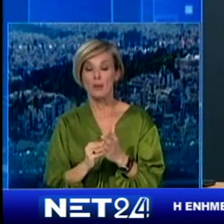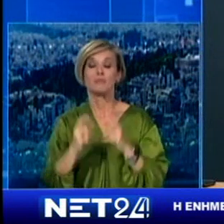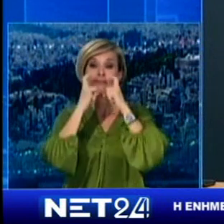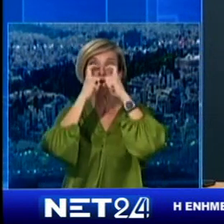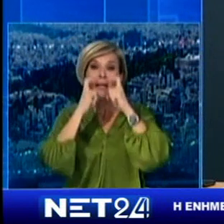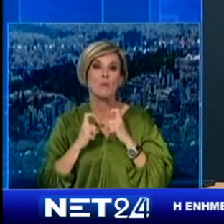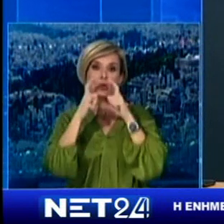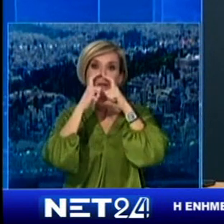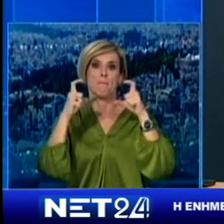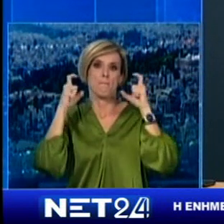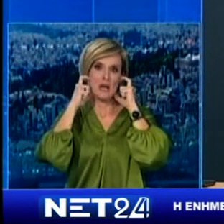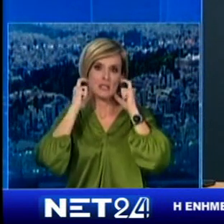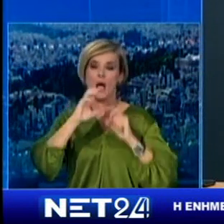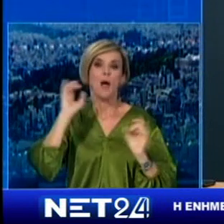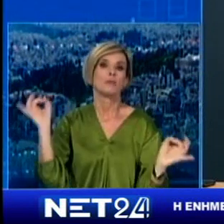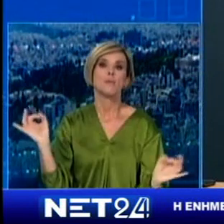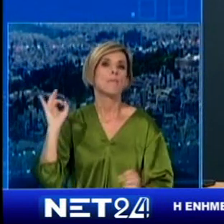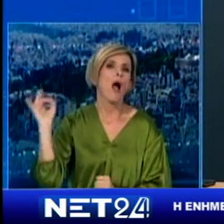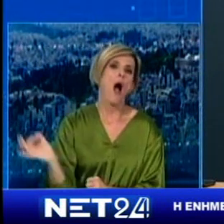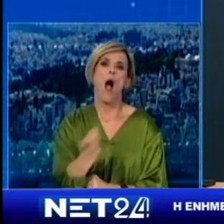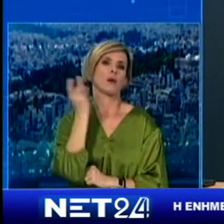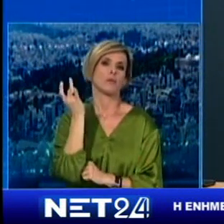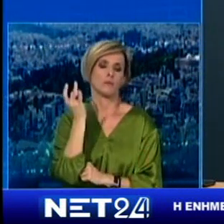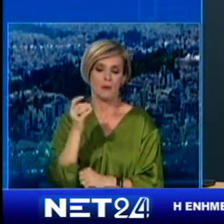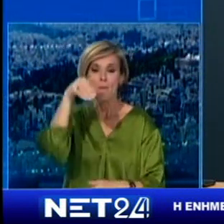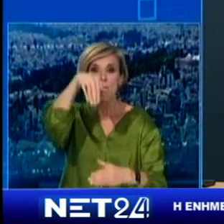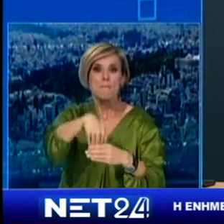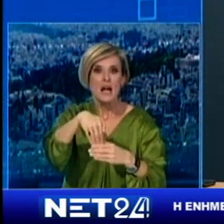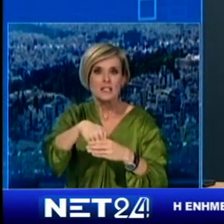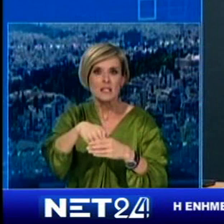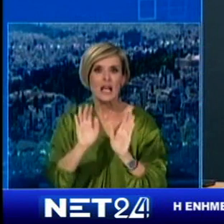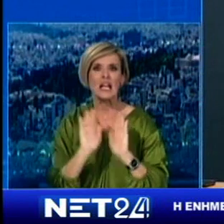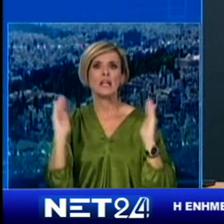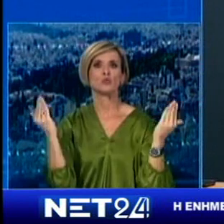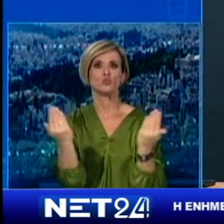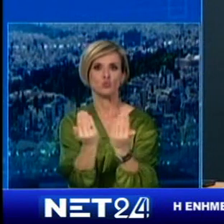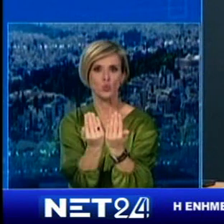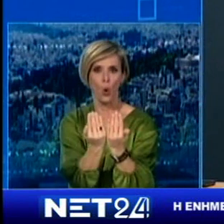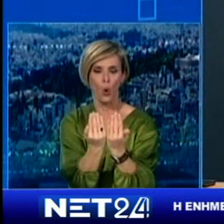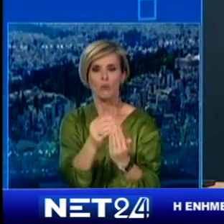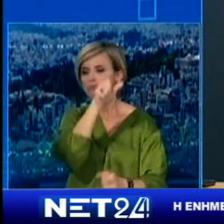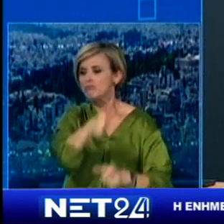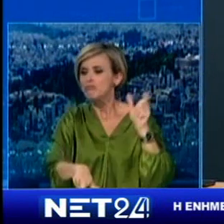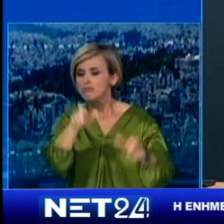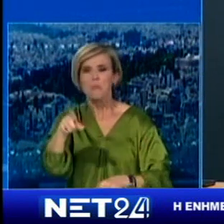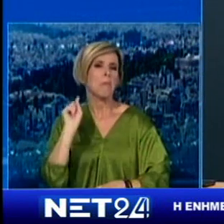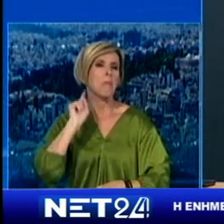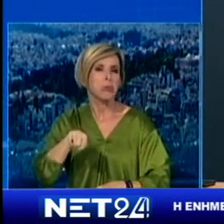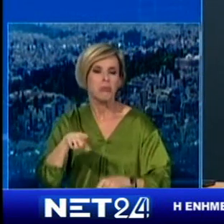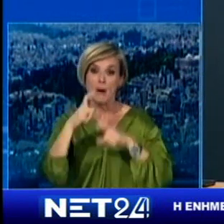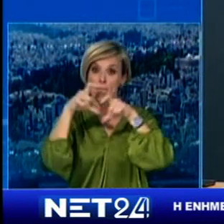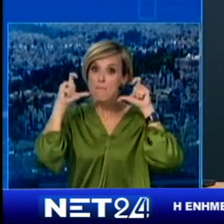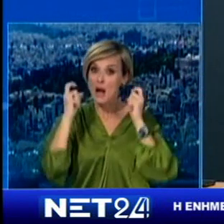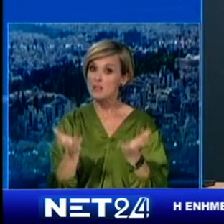είναι έως και 10 φορές μεγαλύτερη από ό,τι σε ανοιχτό χώρο. Οπότε και η όποια χαλαρότητα στην τήρηση των υγειονομικών